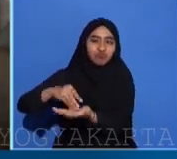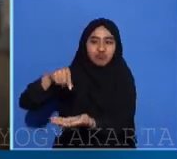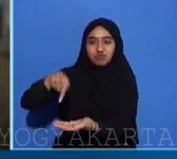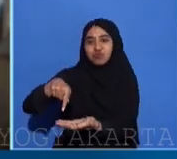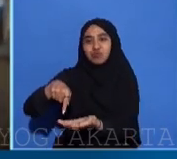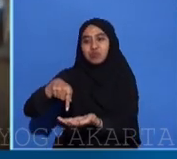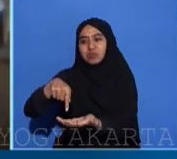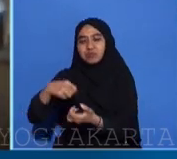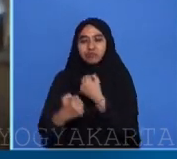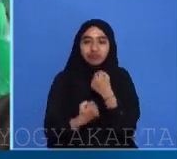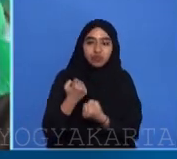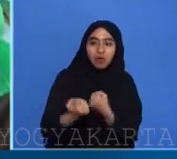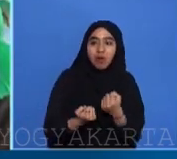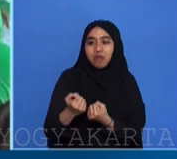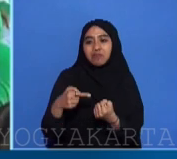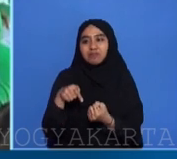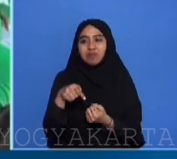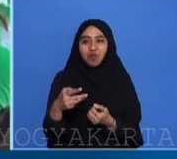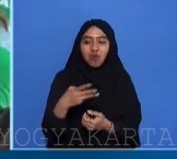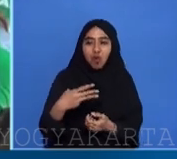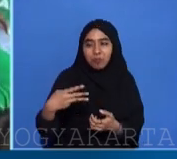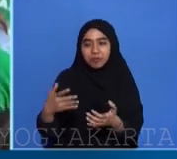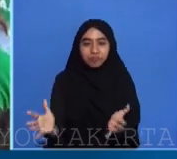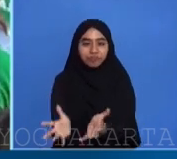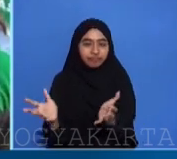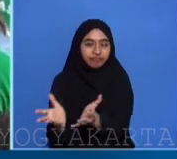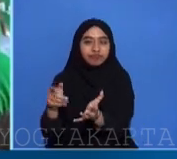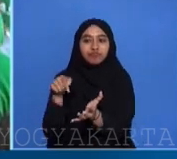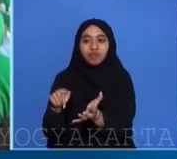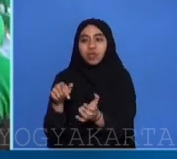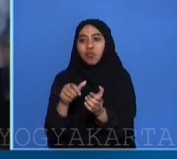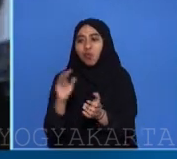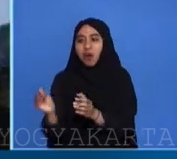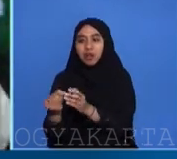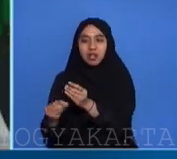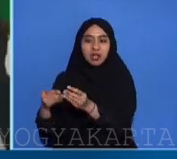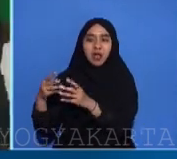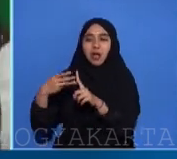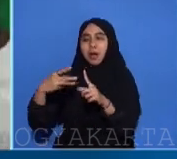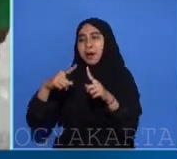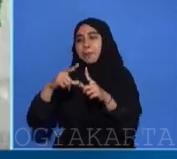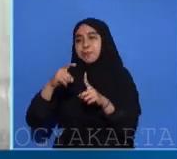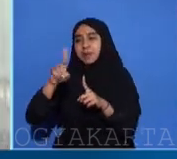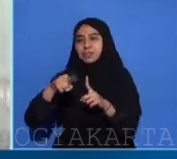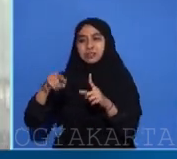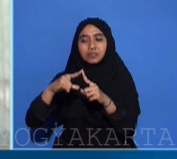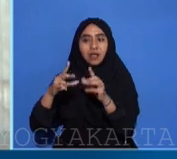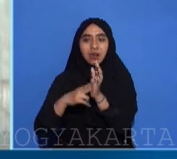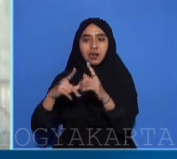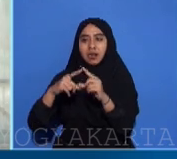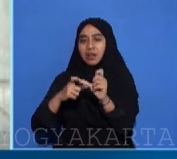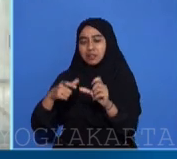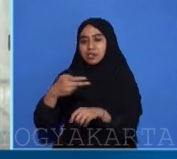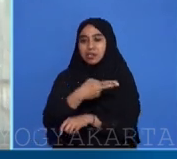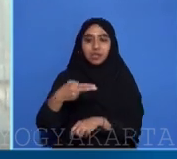ekonomi dan pemberdayaan turut hadir pada acara ini wakil ketua baznas RI Muhammad mahdum pimpinan baznas